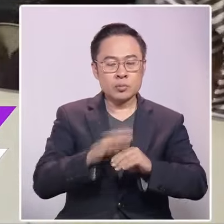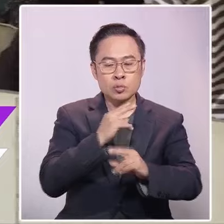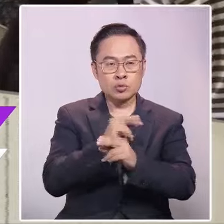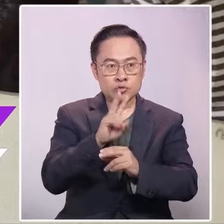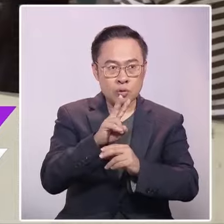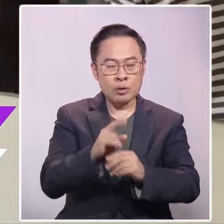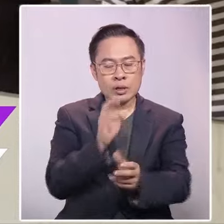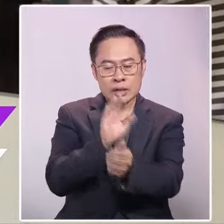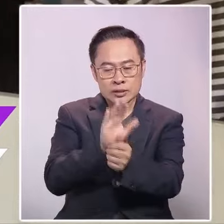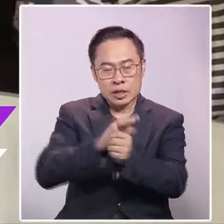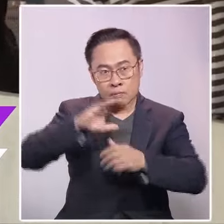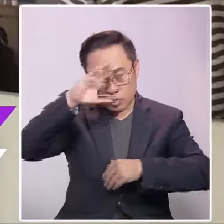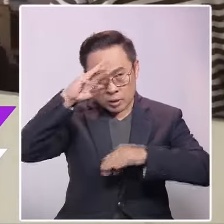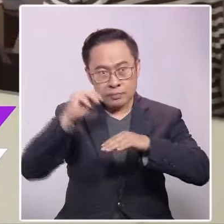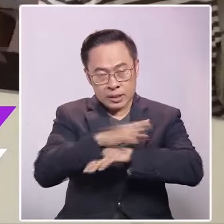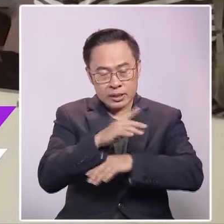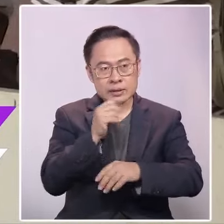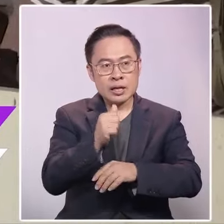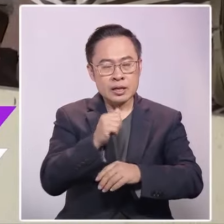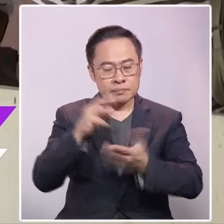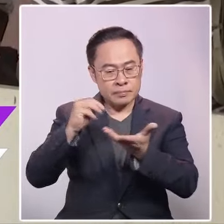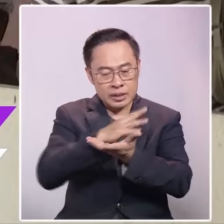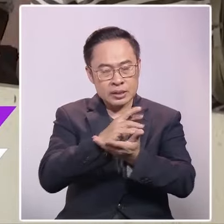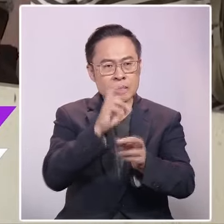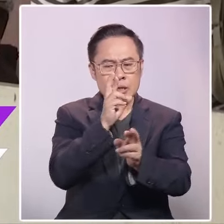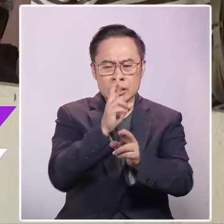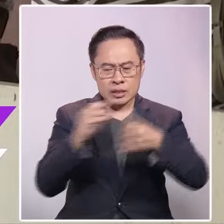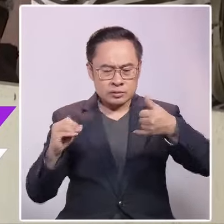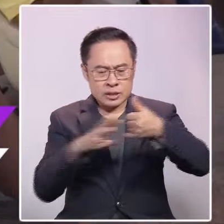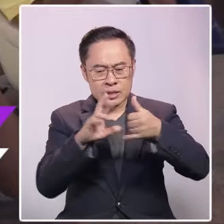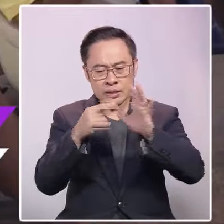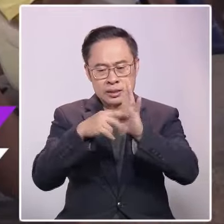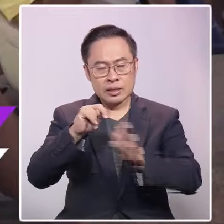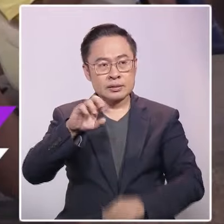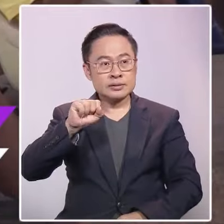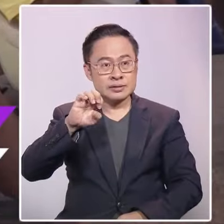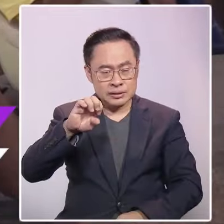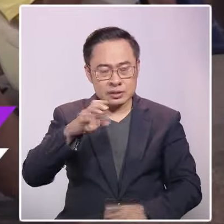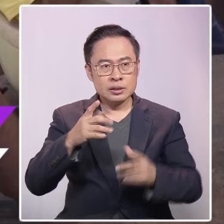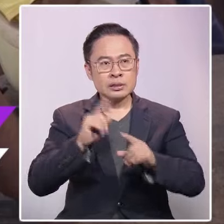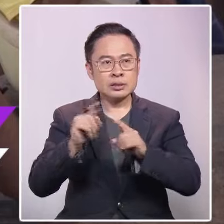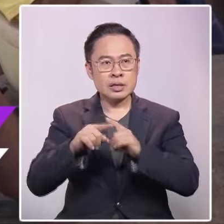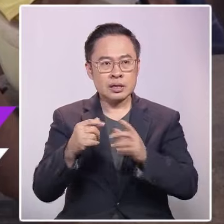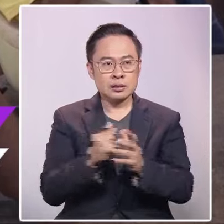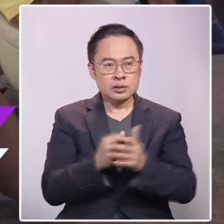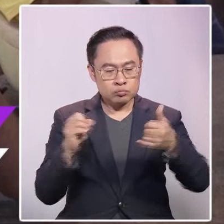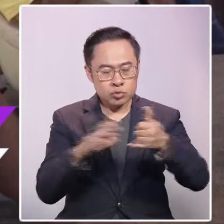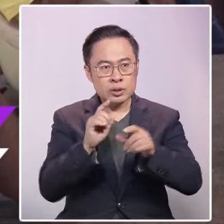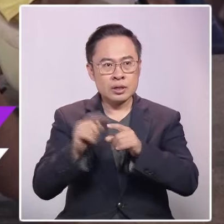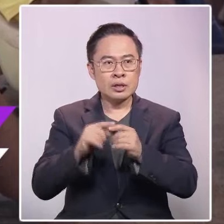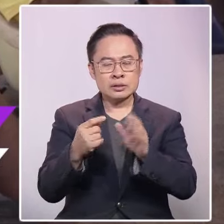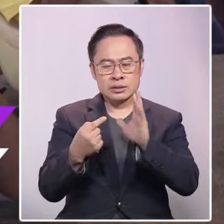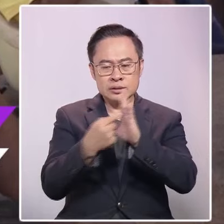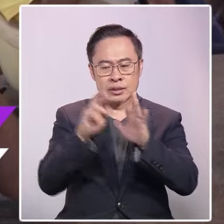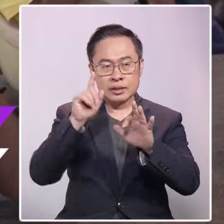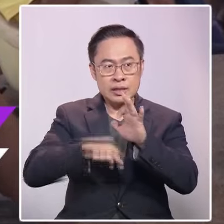เกี่ยวข้องกับมะเร็งครอบคลุมเรื่องของการรังสีรักษารังสีร่วมรักษาเวชศาสตร์นิวเคลียร์รักษาการฝังแร่